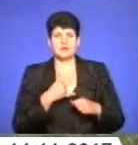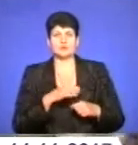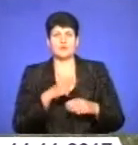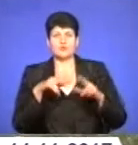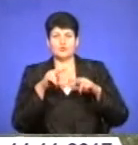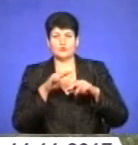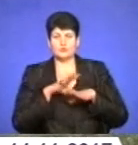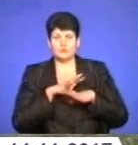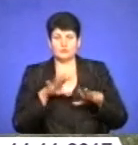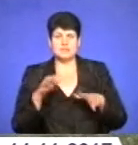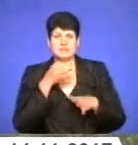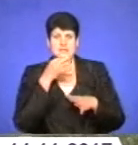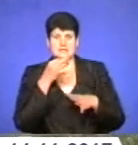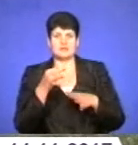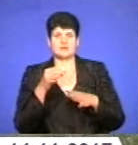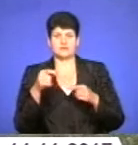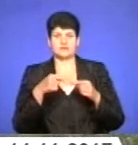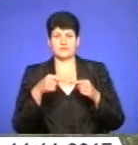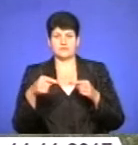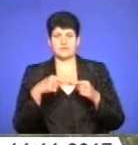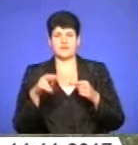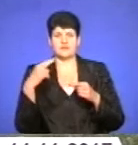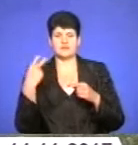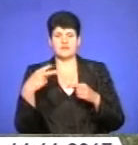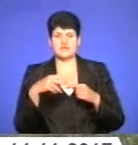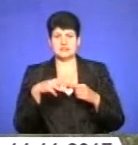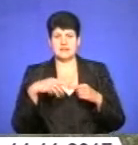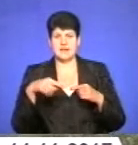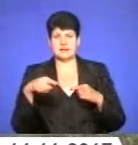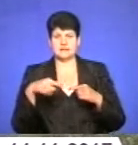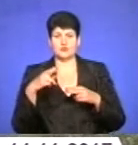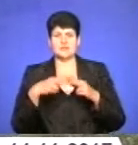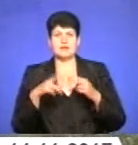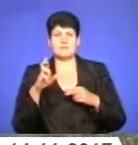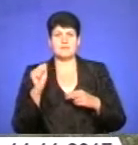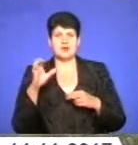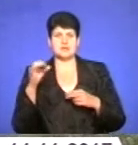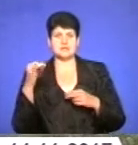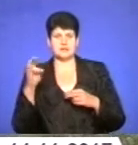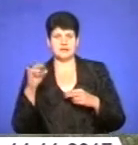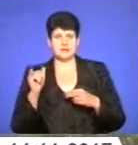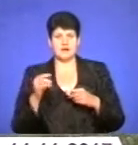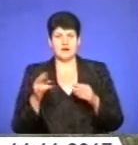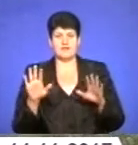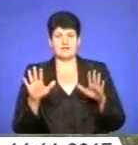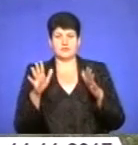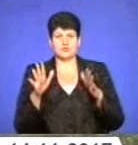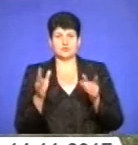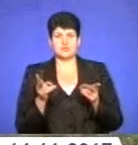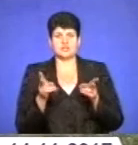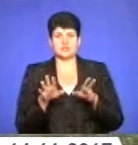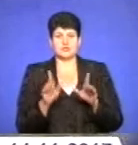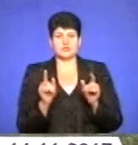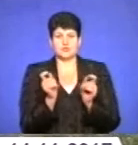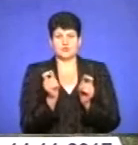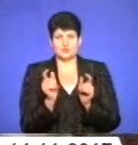що нам казали, що від підпірної стінки 20 метрів до кінця басейну. А вийшло, що зазор на половинку лишилося тільки